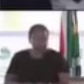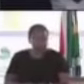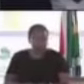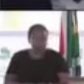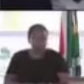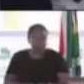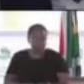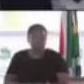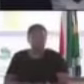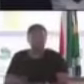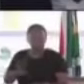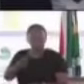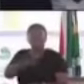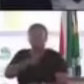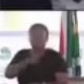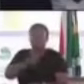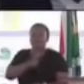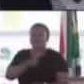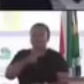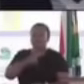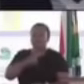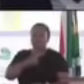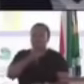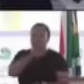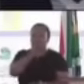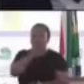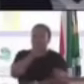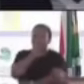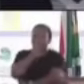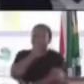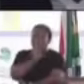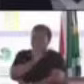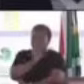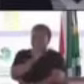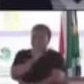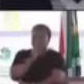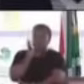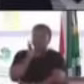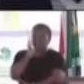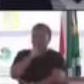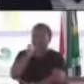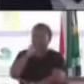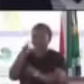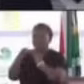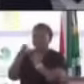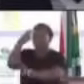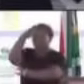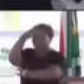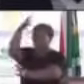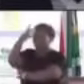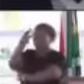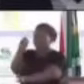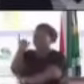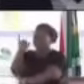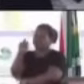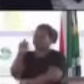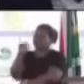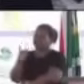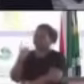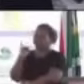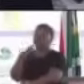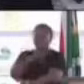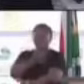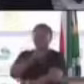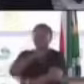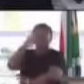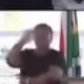into eyenza ukuthi ngithi ukuthula kancane uma ngize enkosini uMyeni ngikhumbula iy'khathi